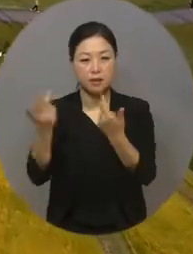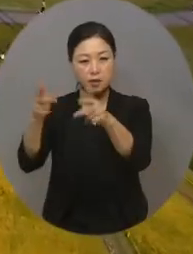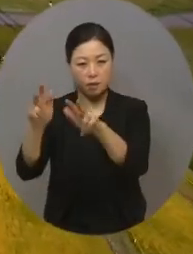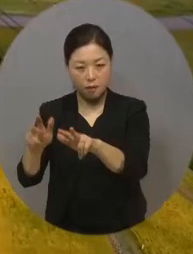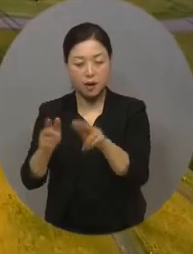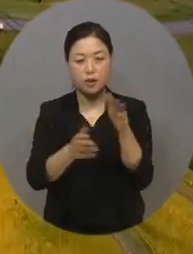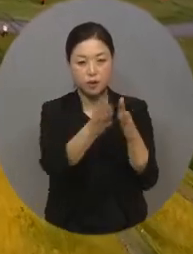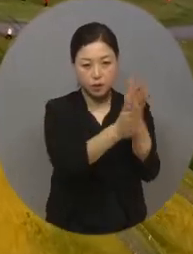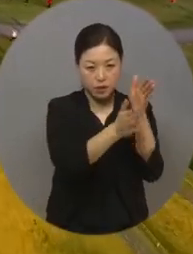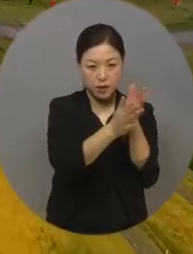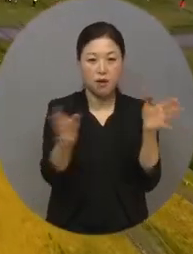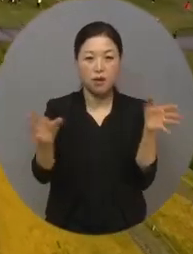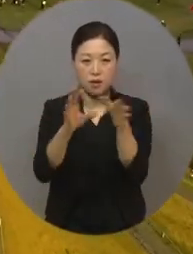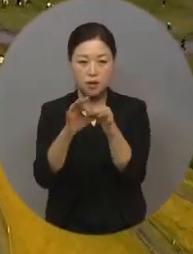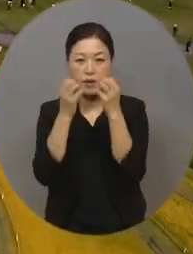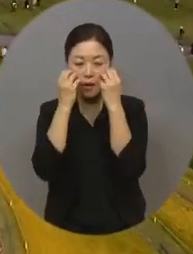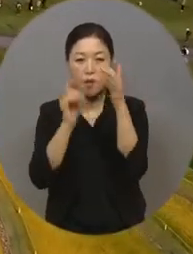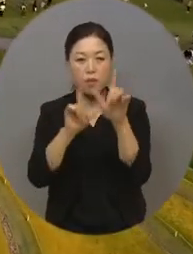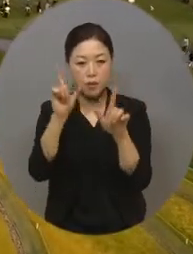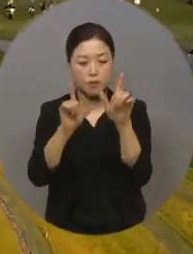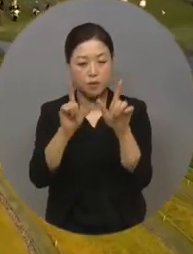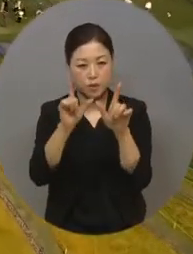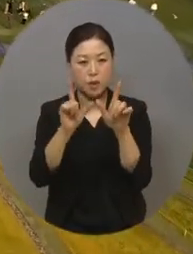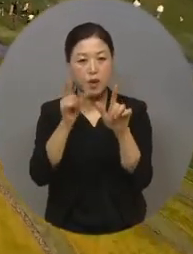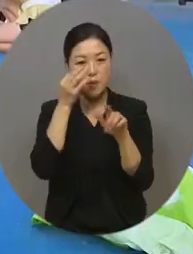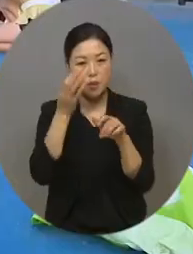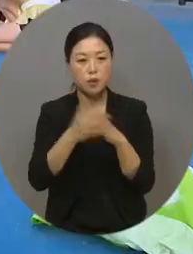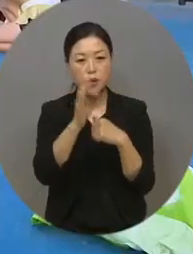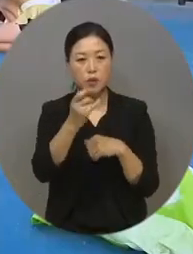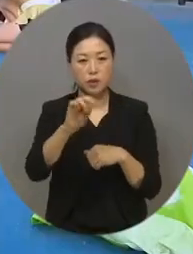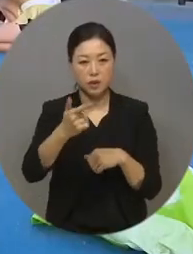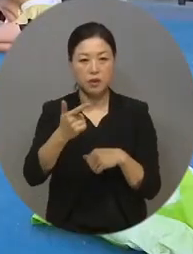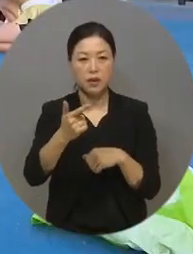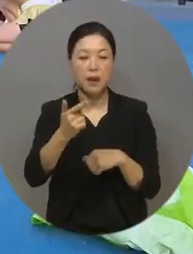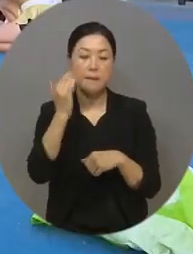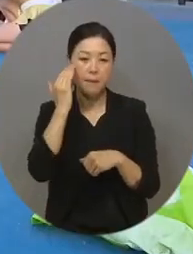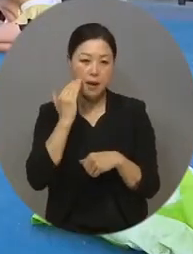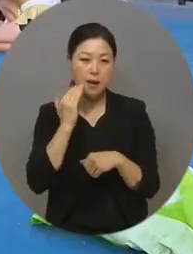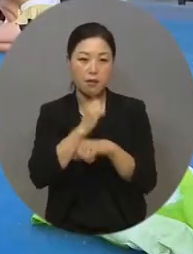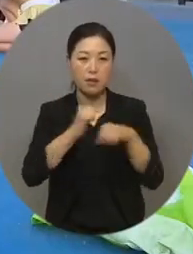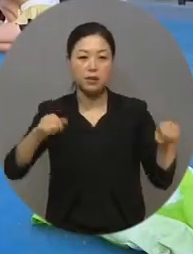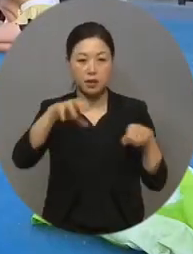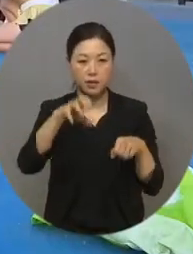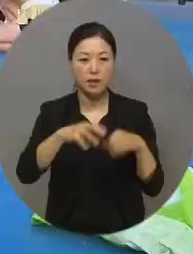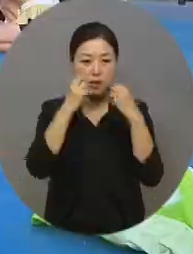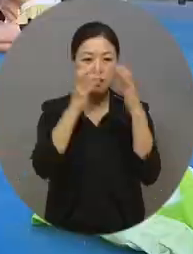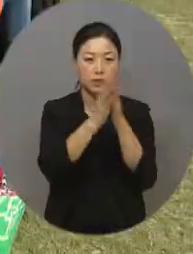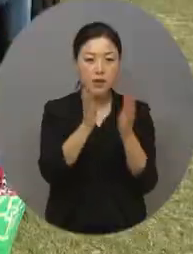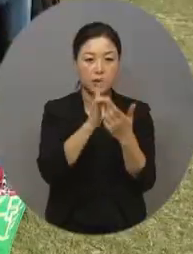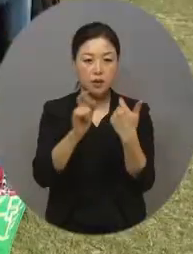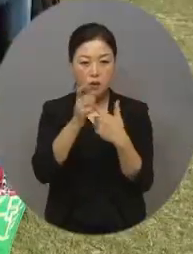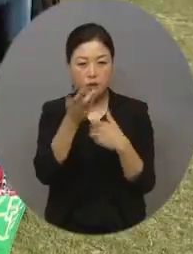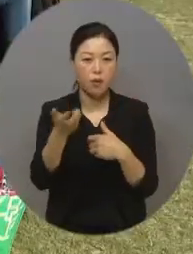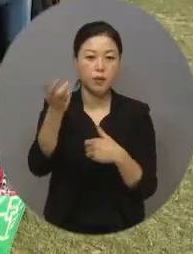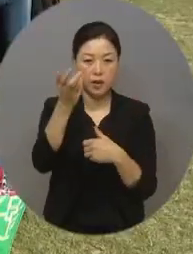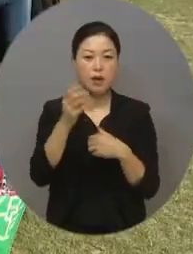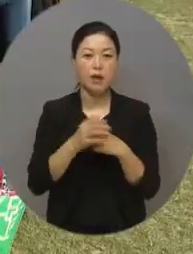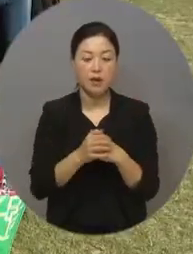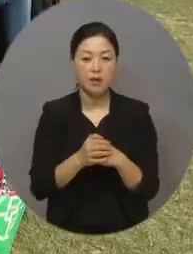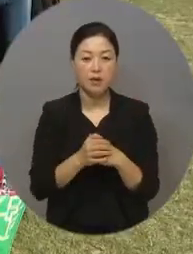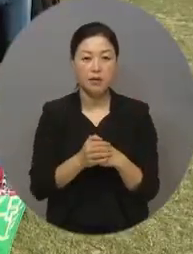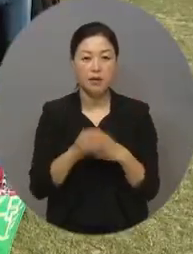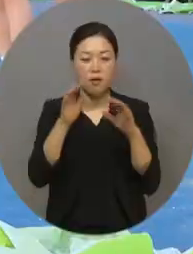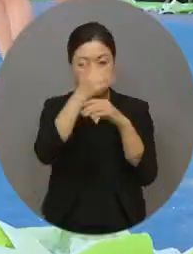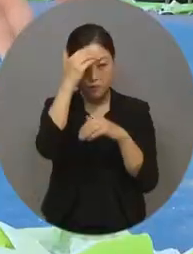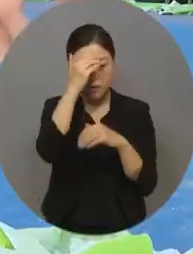도시의 새로운 모습을 보여준 오천 그린 광장에서 새로운 시작 더 높게를 주제로 열려 관람객의 뜨거운 박수